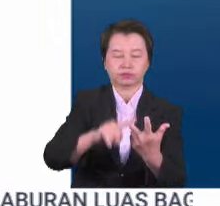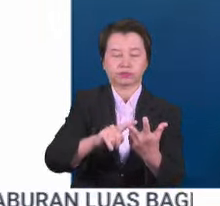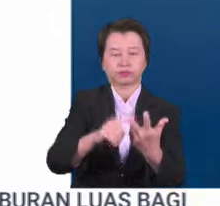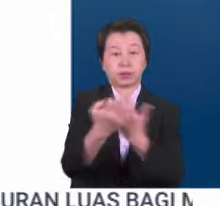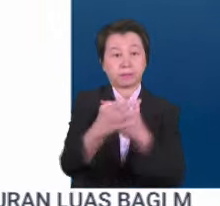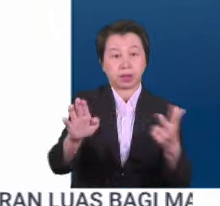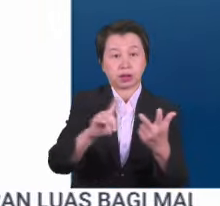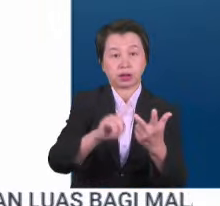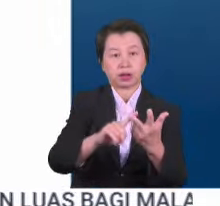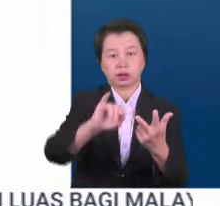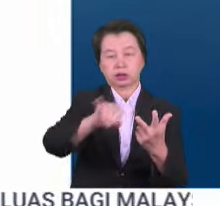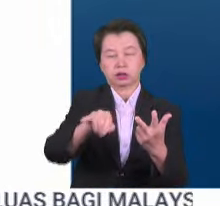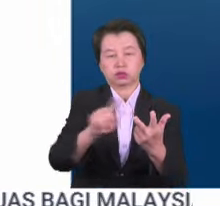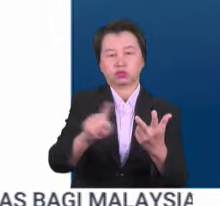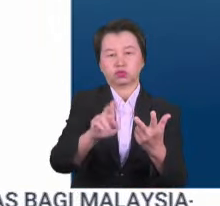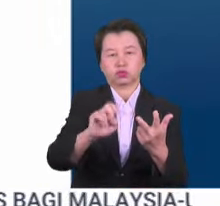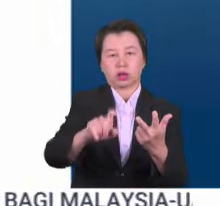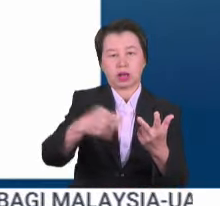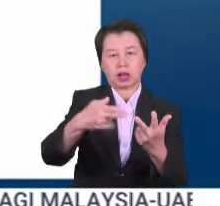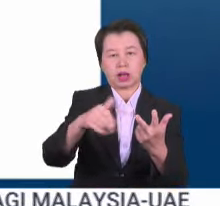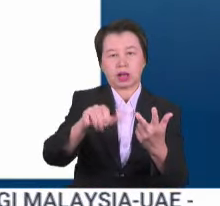Hasli Helmi DM Zulhasni.